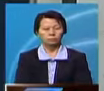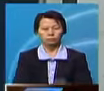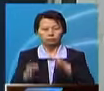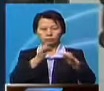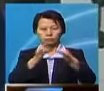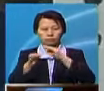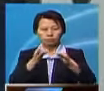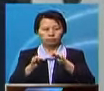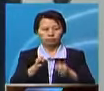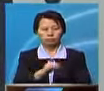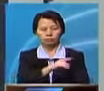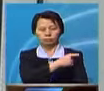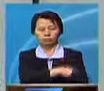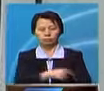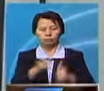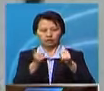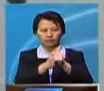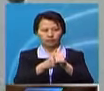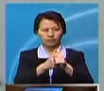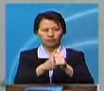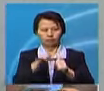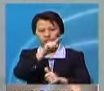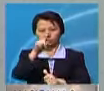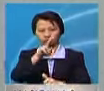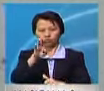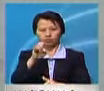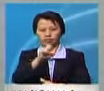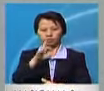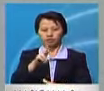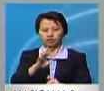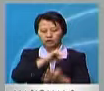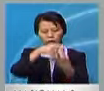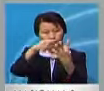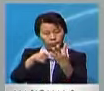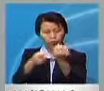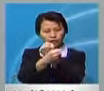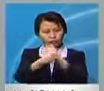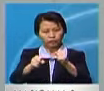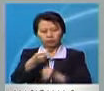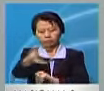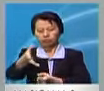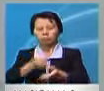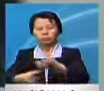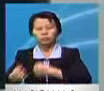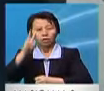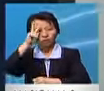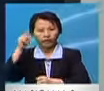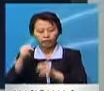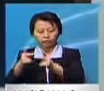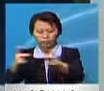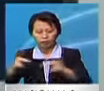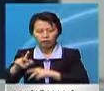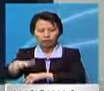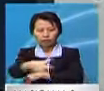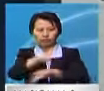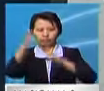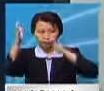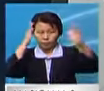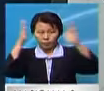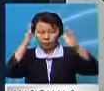Mengulas lanjut, Laksamana Pertama Muhammad Zubil berkata, semua mangsa diselamatkan nelayan Vietnam di kawasan perairan